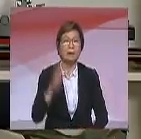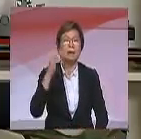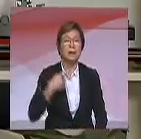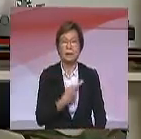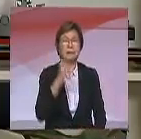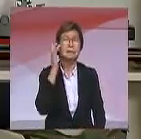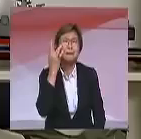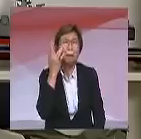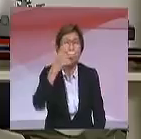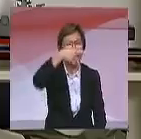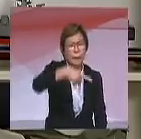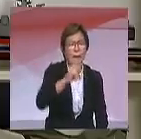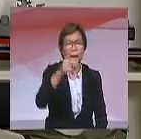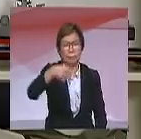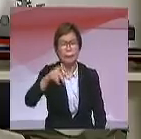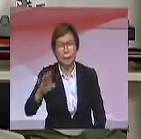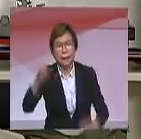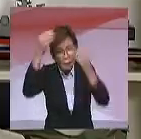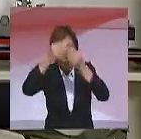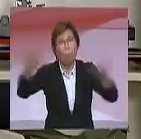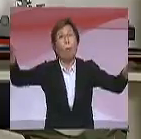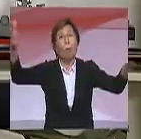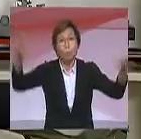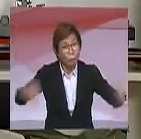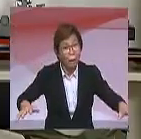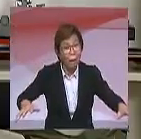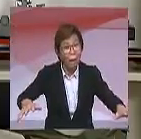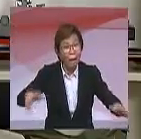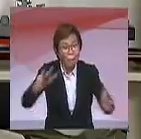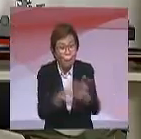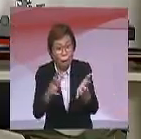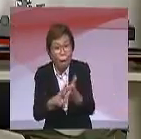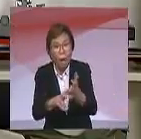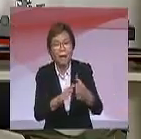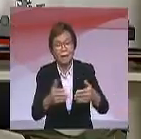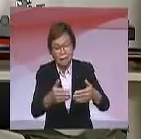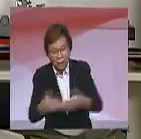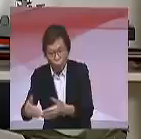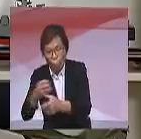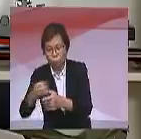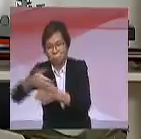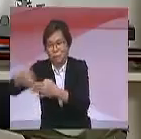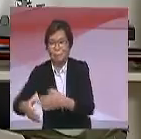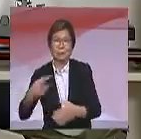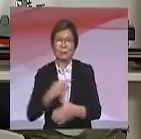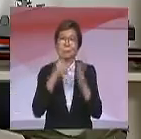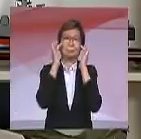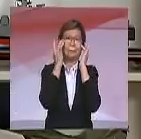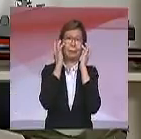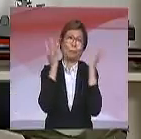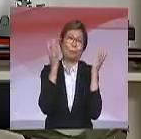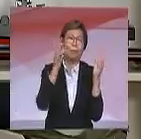PKPB yang kita istiharkan akan disambung ataupun ditamat. Kita tidak tahu.